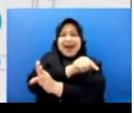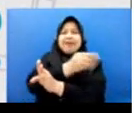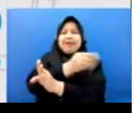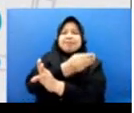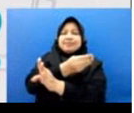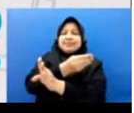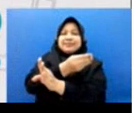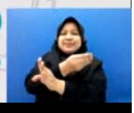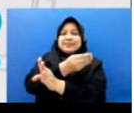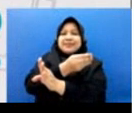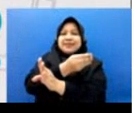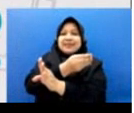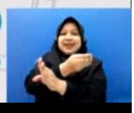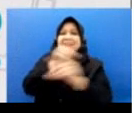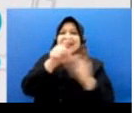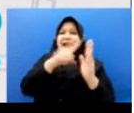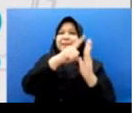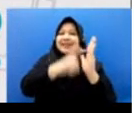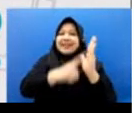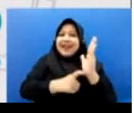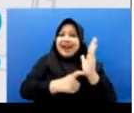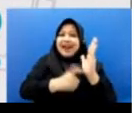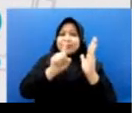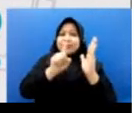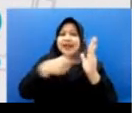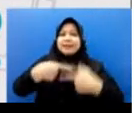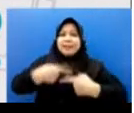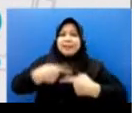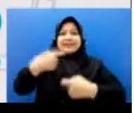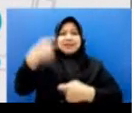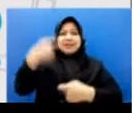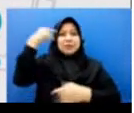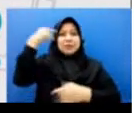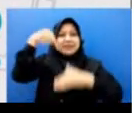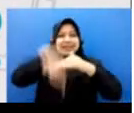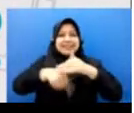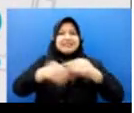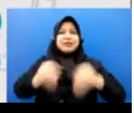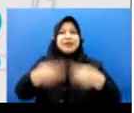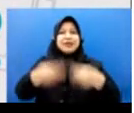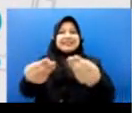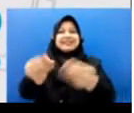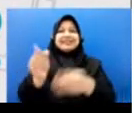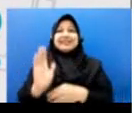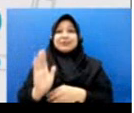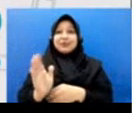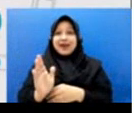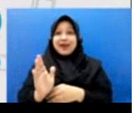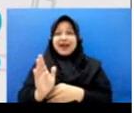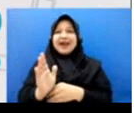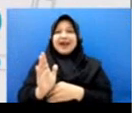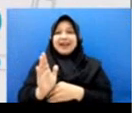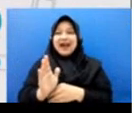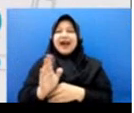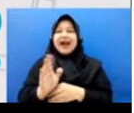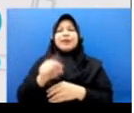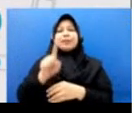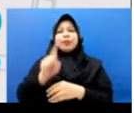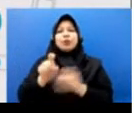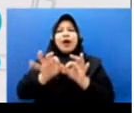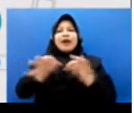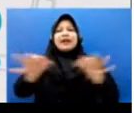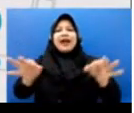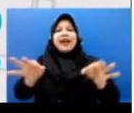pertanyaan yang memicu berpikir kritis. Pertanyaannya perlu kata kunci, kalimat kuncinya adalah apa pendapat